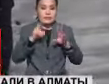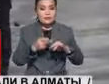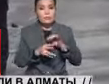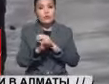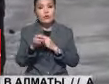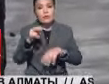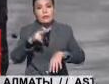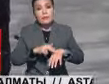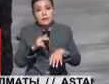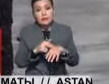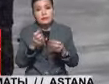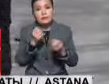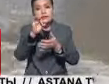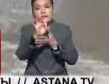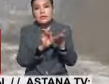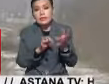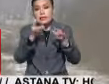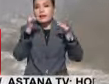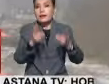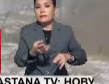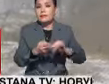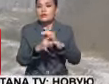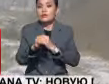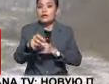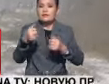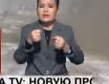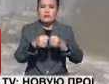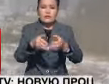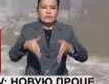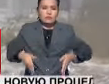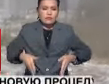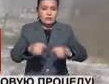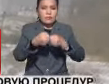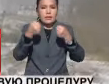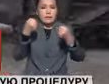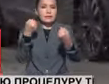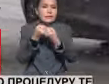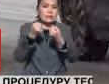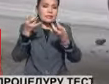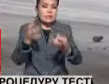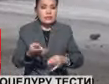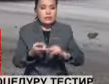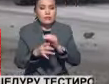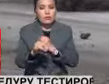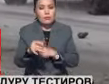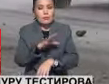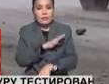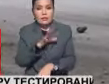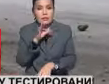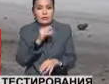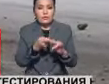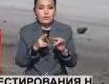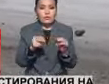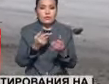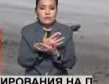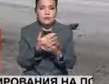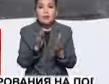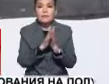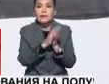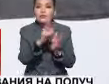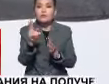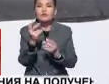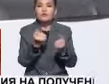дорожных полицейских. Сразу несколько аварий произошло на трассах. Машины сносило в кювет, а некоторые даже опрокидывались. Стражи порядка просят